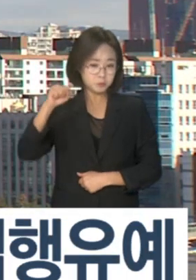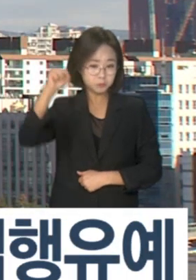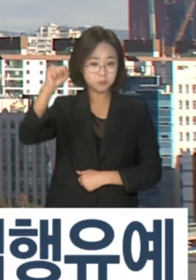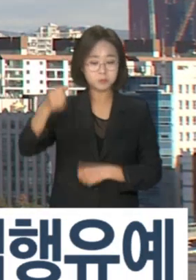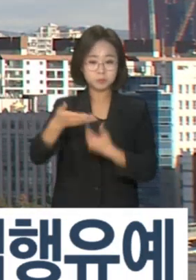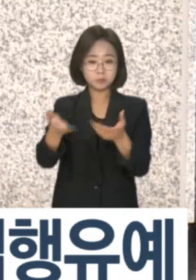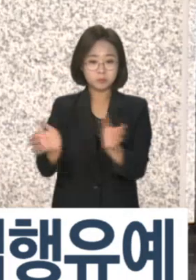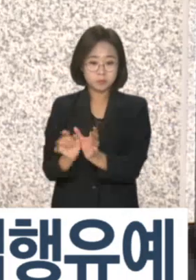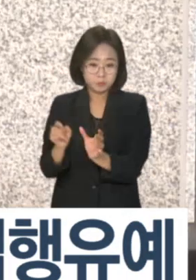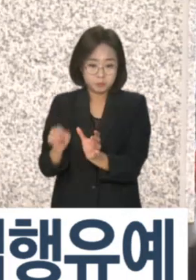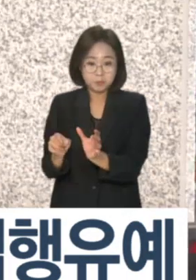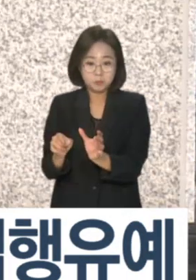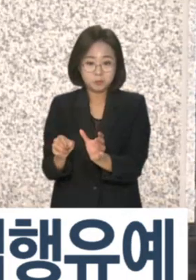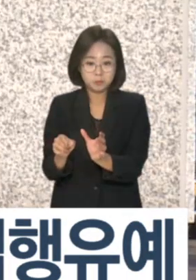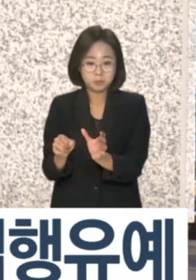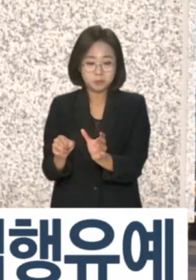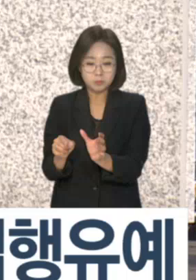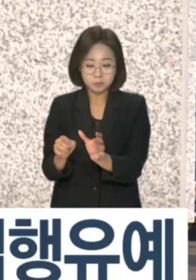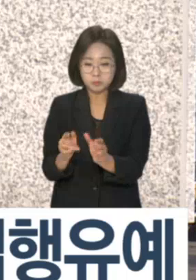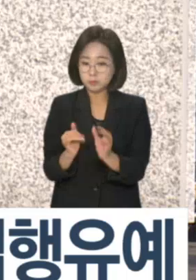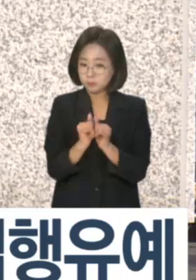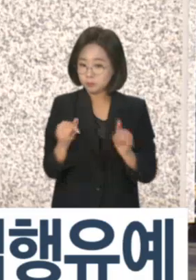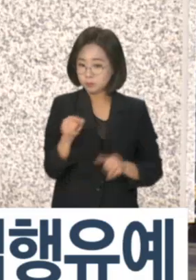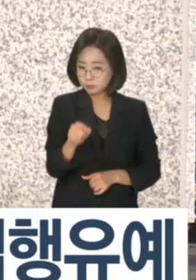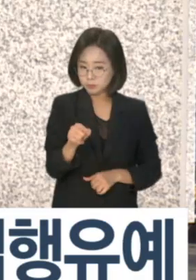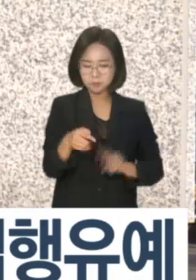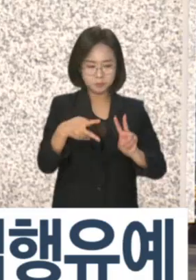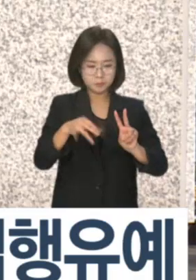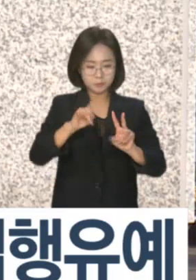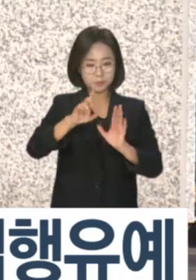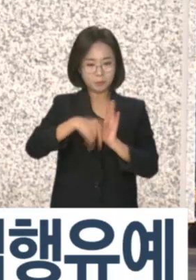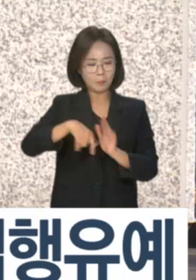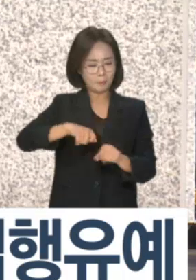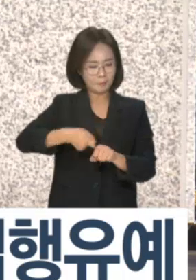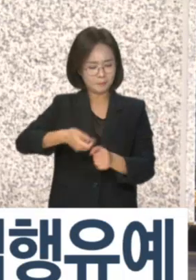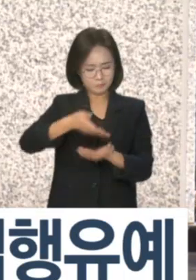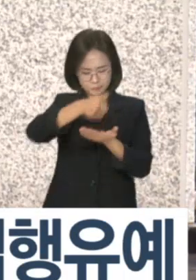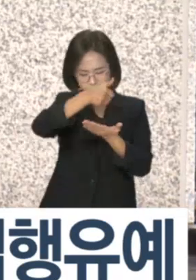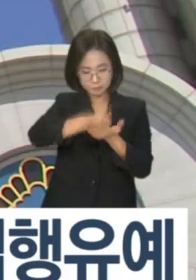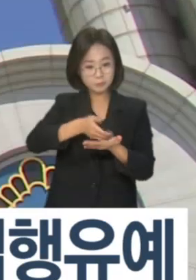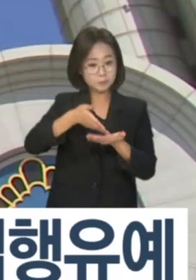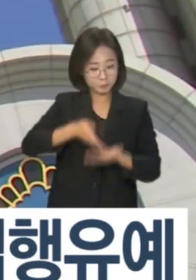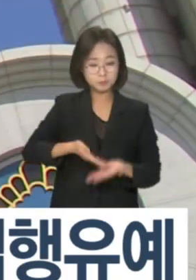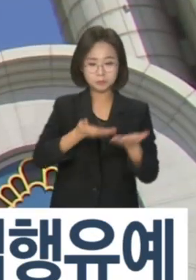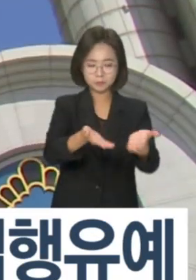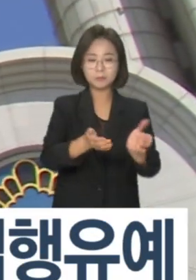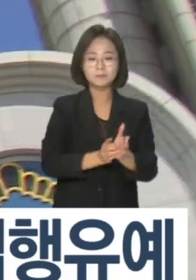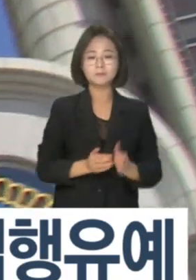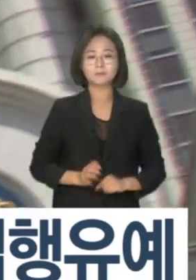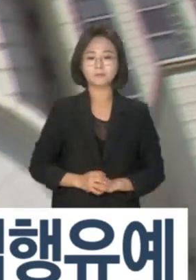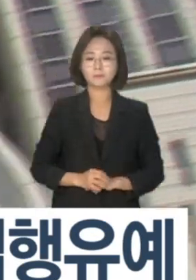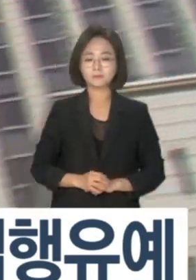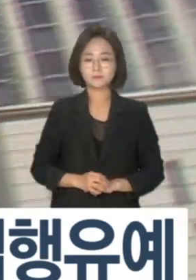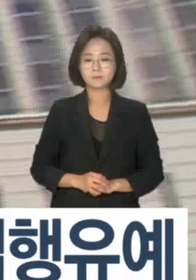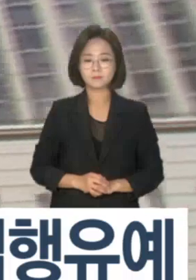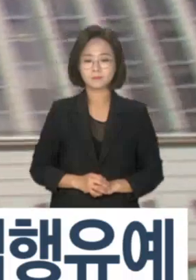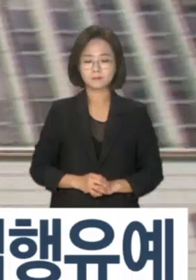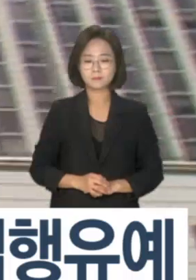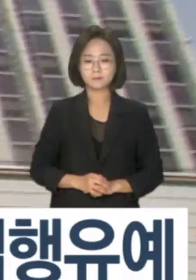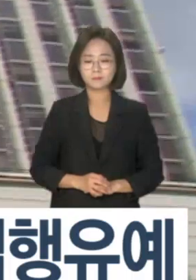운동본부 옛 탄기국 간부들이 2심에서도 징역형의 집행유예를 선고받았습니다